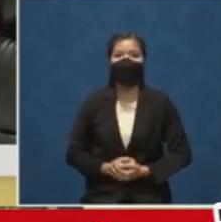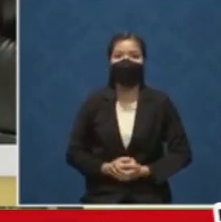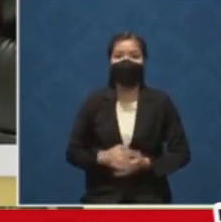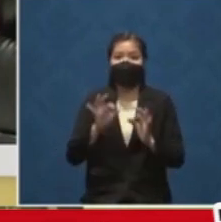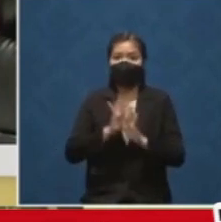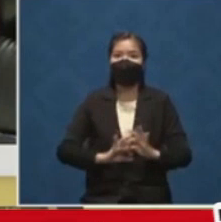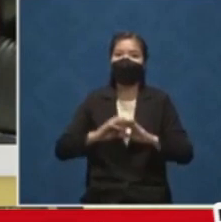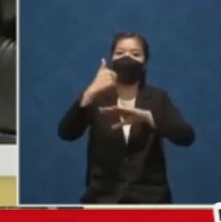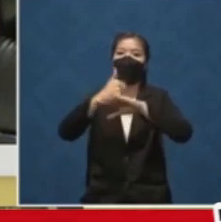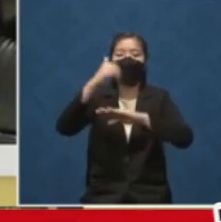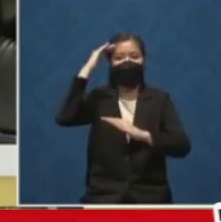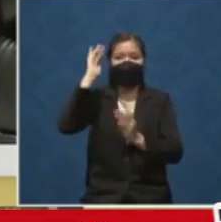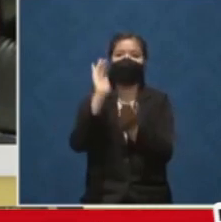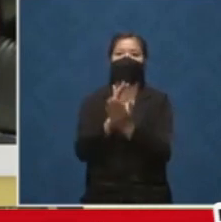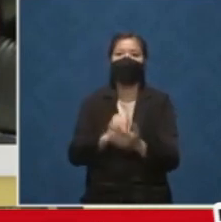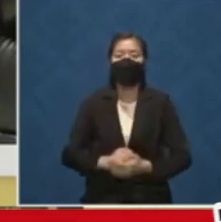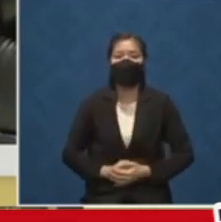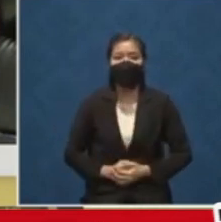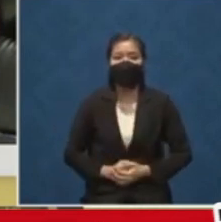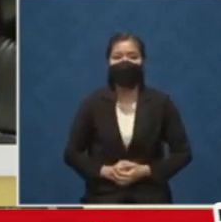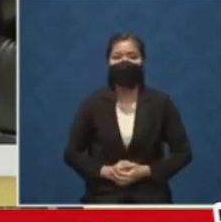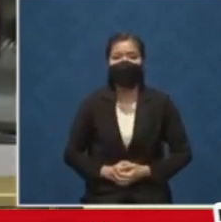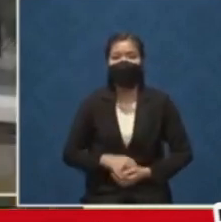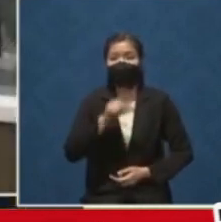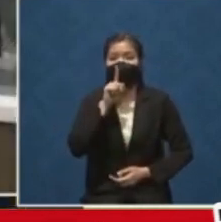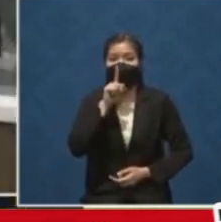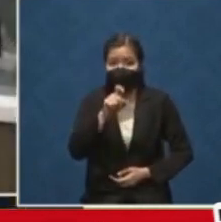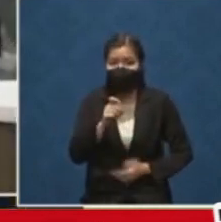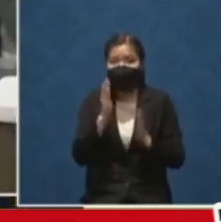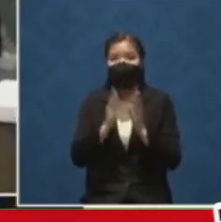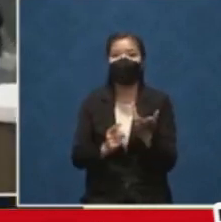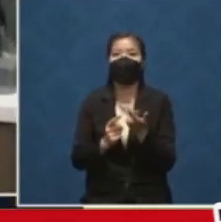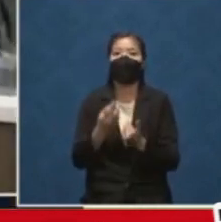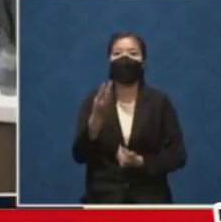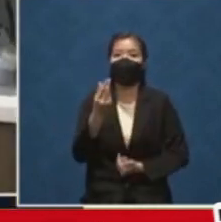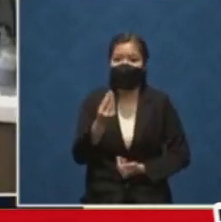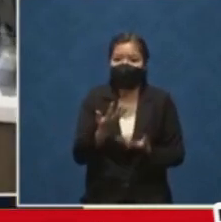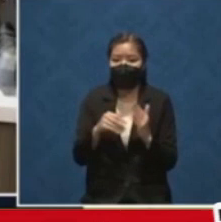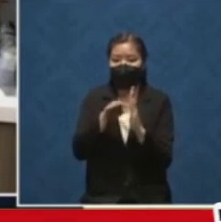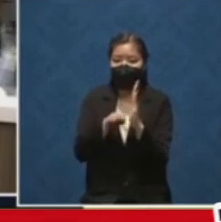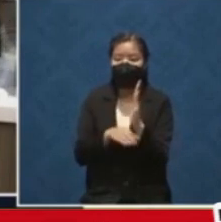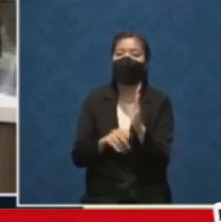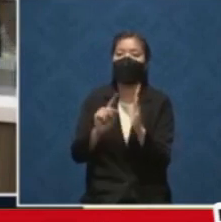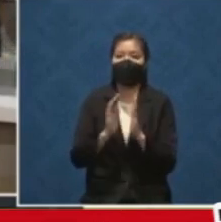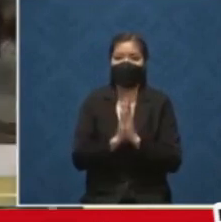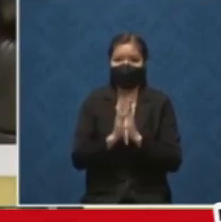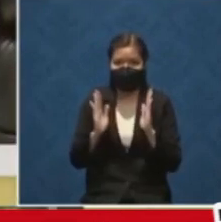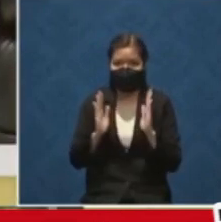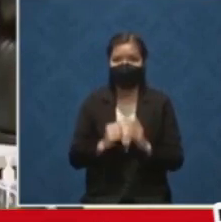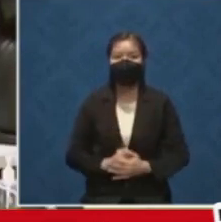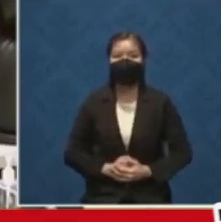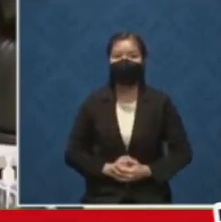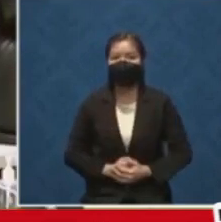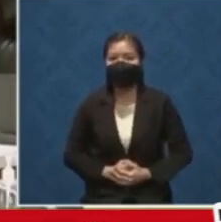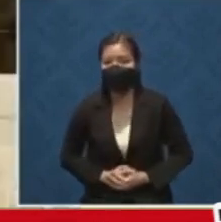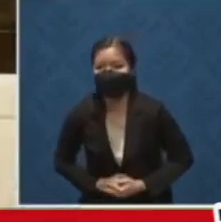หนักที่สดคพอปอตลอต้คุยกันเพราฉั้นอยากถามวามีเท่าไห่ อย่างไรดำเนินการถึงไหนแล้วขอบ